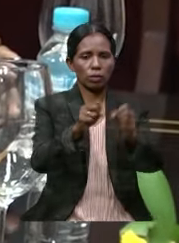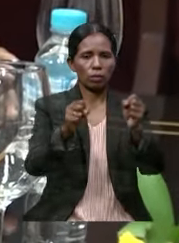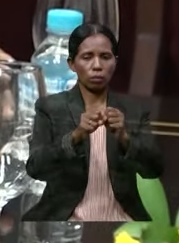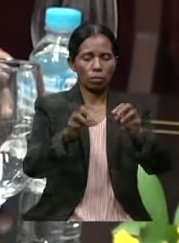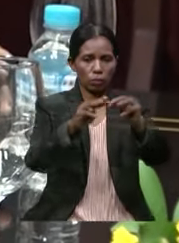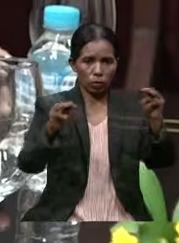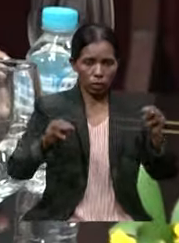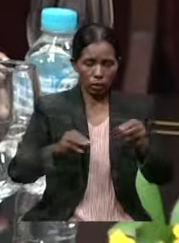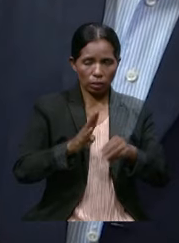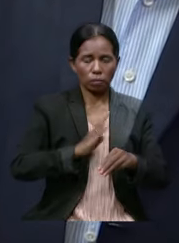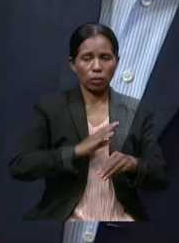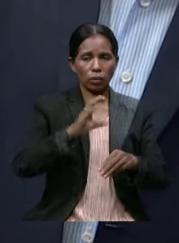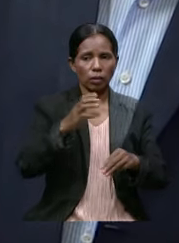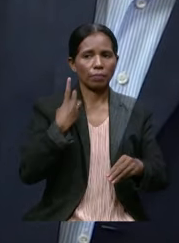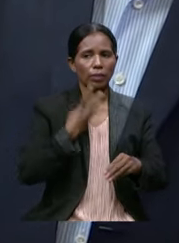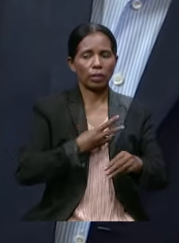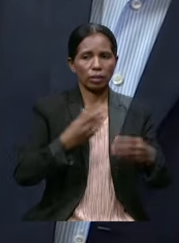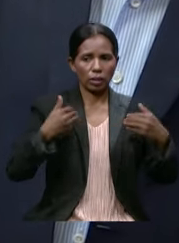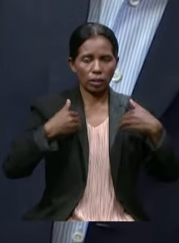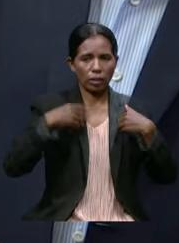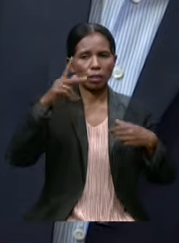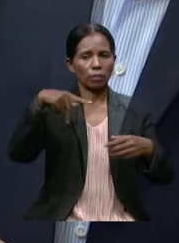munisipi Baucau. Te ia politica bara ke